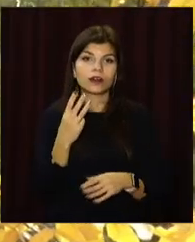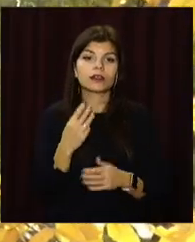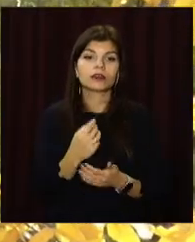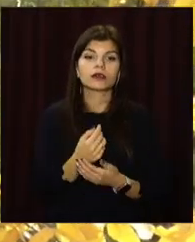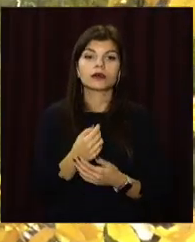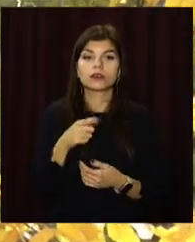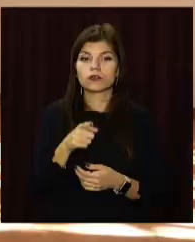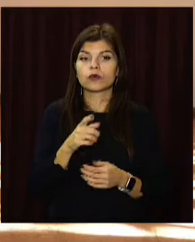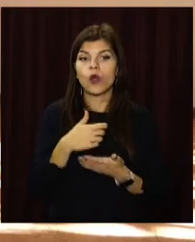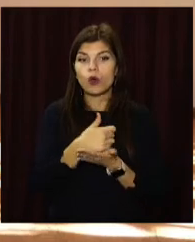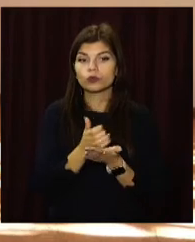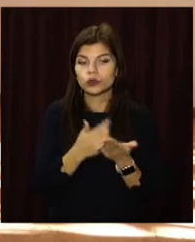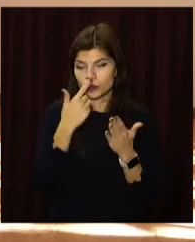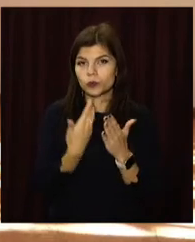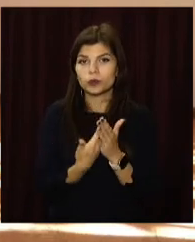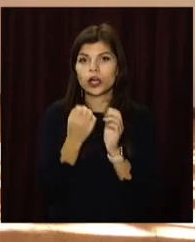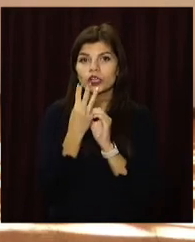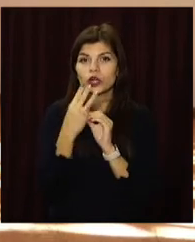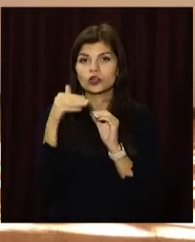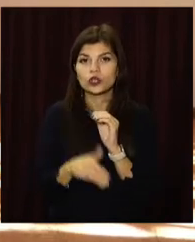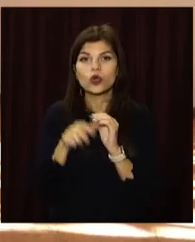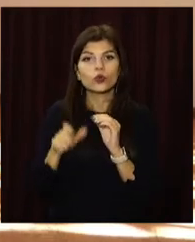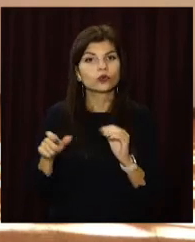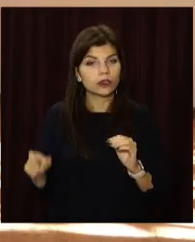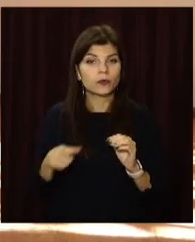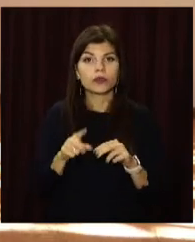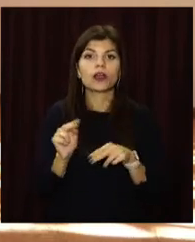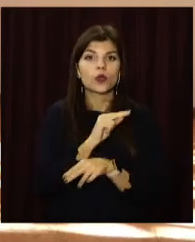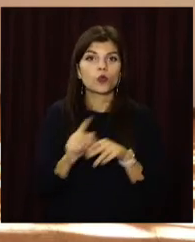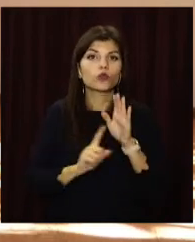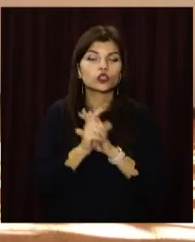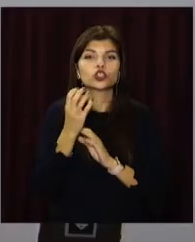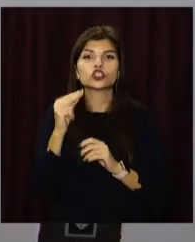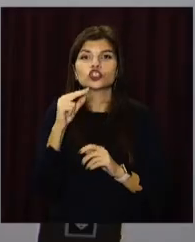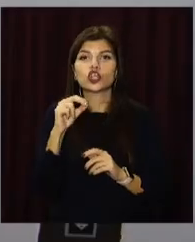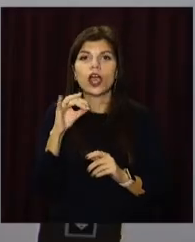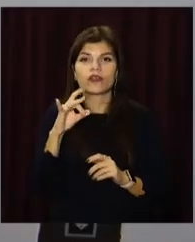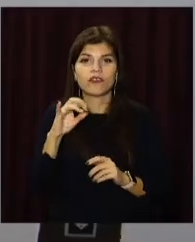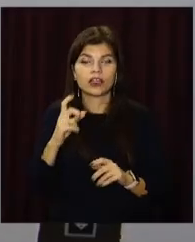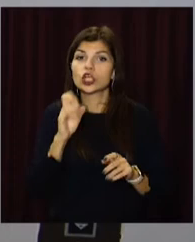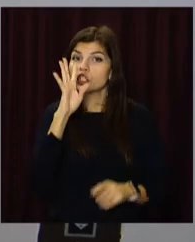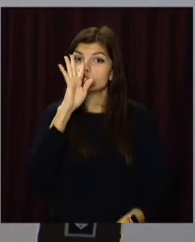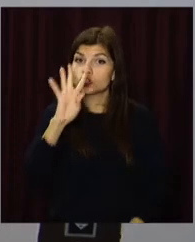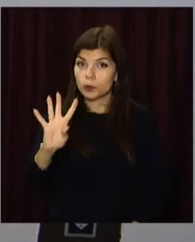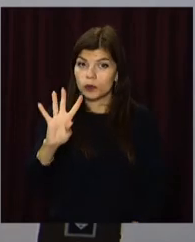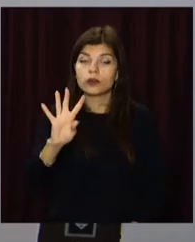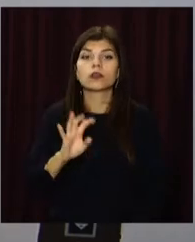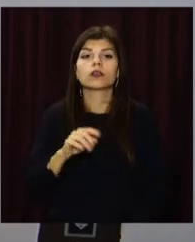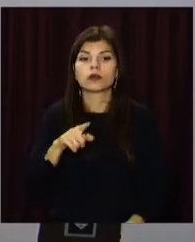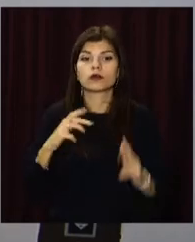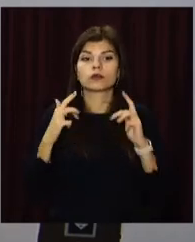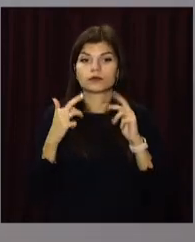медико-санітарної допомоги, обслуговує понад 13 тисяч пацієнтів. Ремонт тут розпочали ще в червні, і вже за 4 місяці підрядники